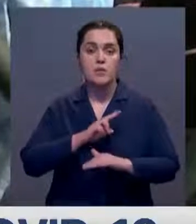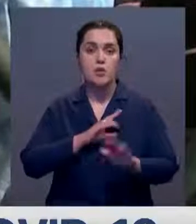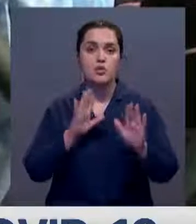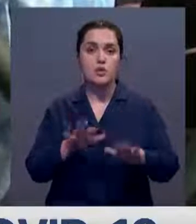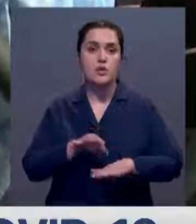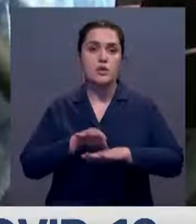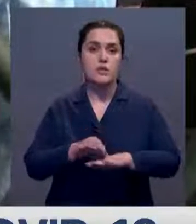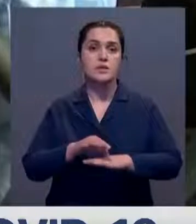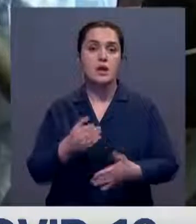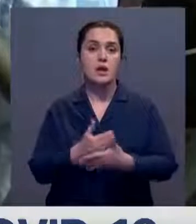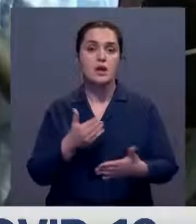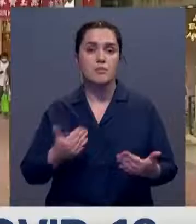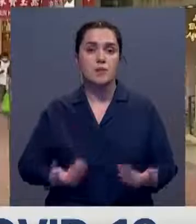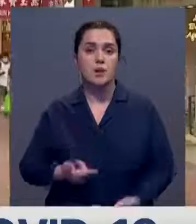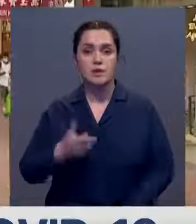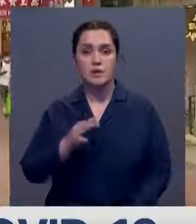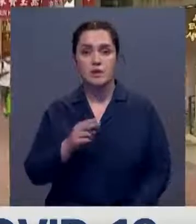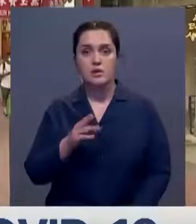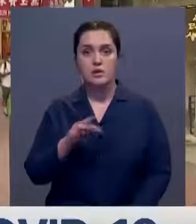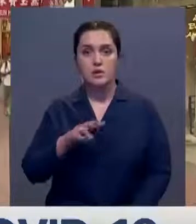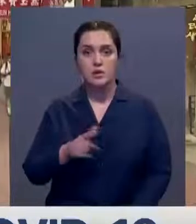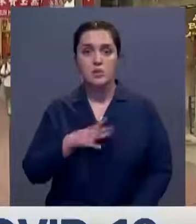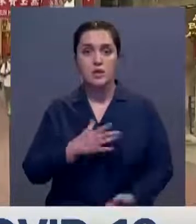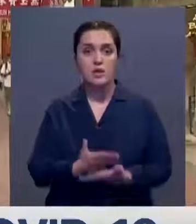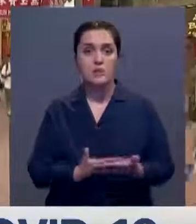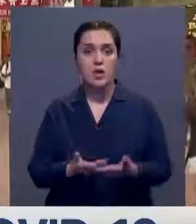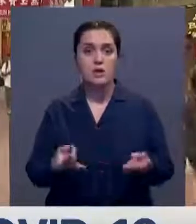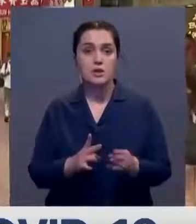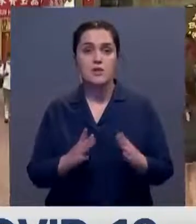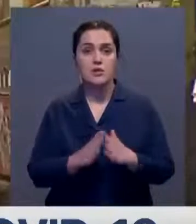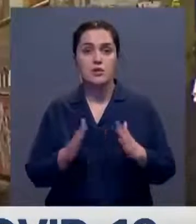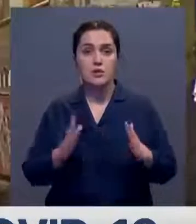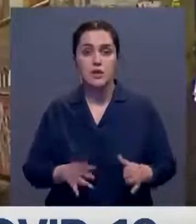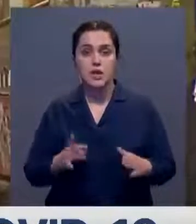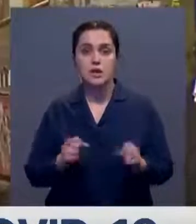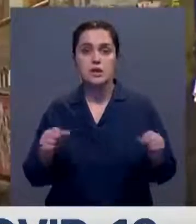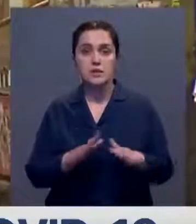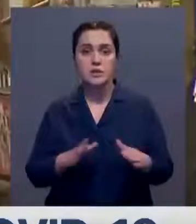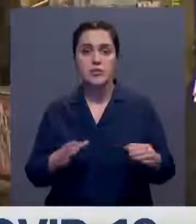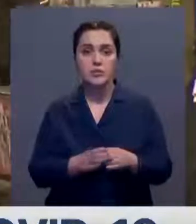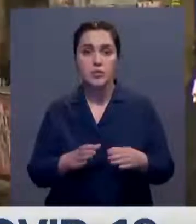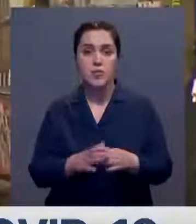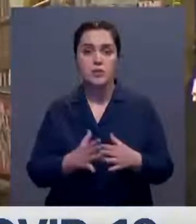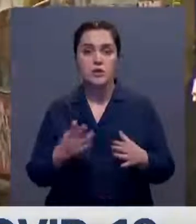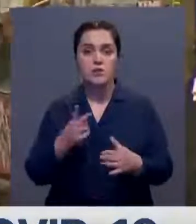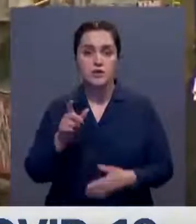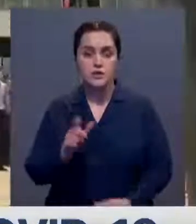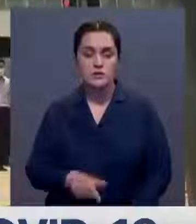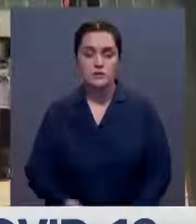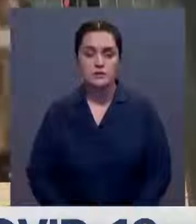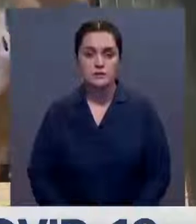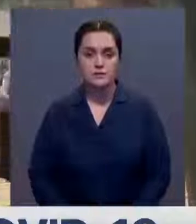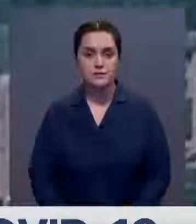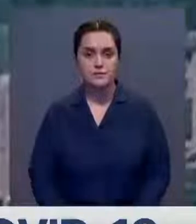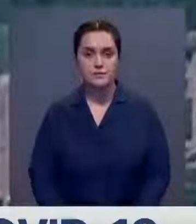будут работать только на вынос. Отмечу, ранее жителям Гонконга было рекомендовано оставаться дома и не собираться в группы больше 2